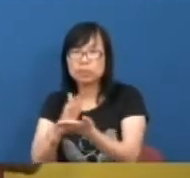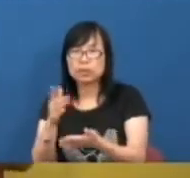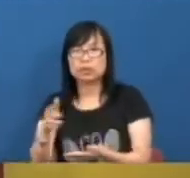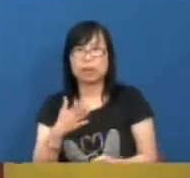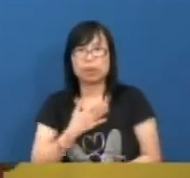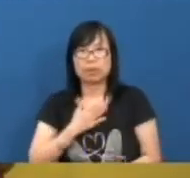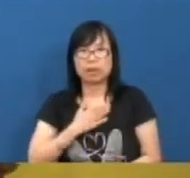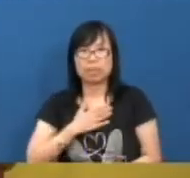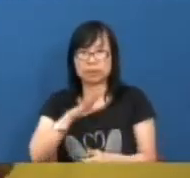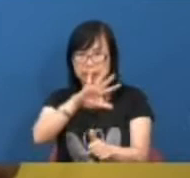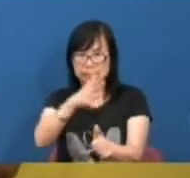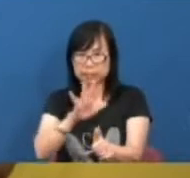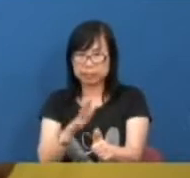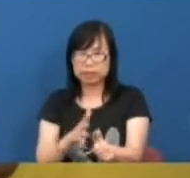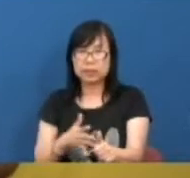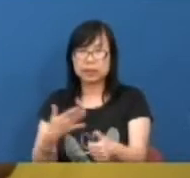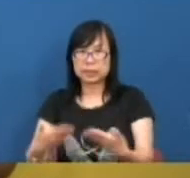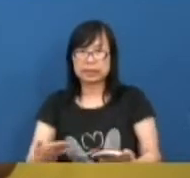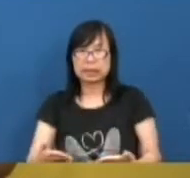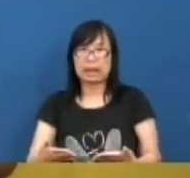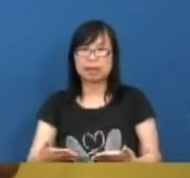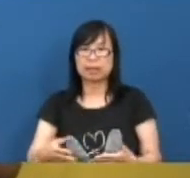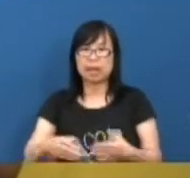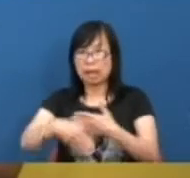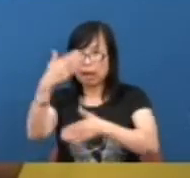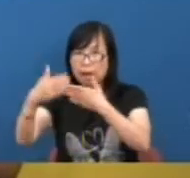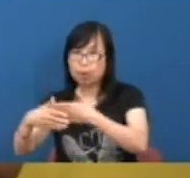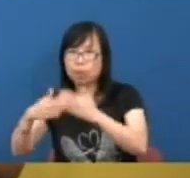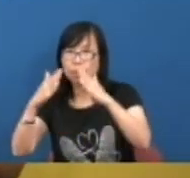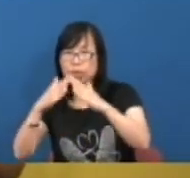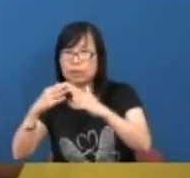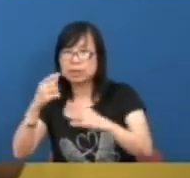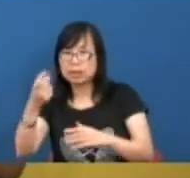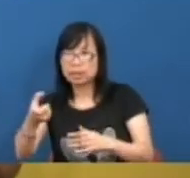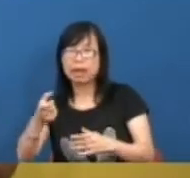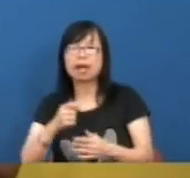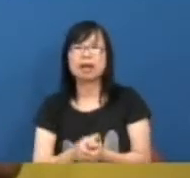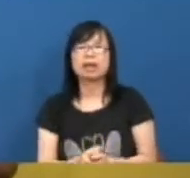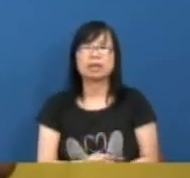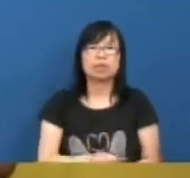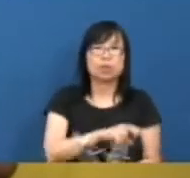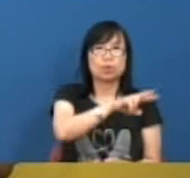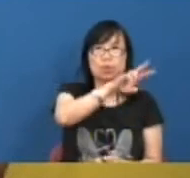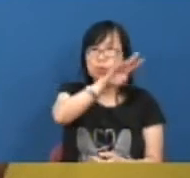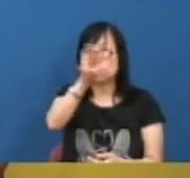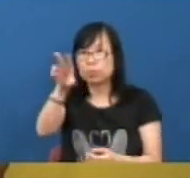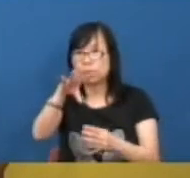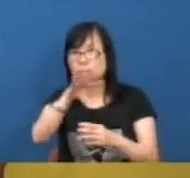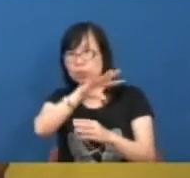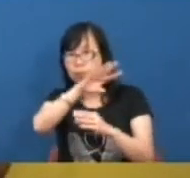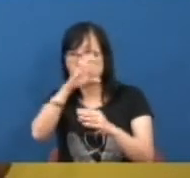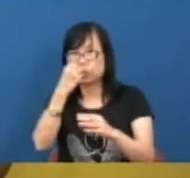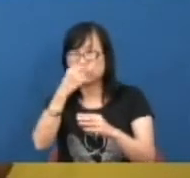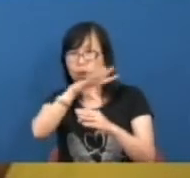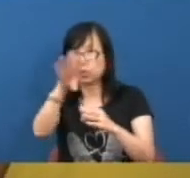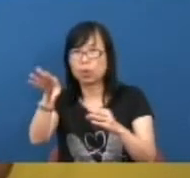好擔心會影響而家現有嘅市場嘅樓價啦，咁有啲。 現時整體全港個樓市嗰個即係持份